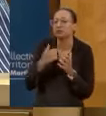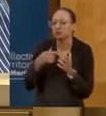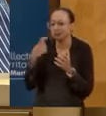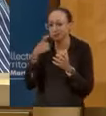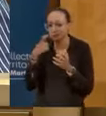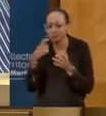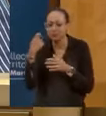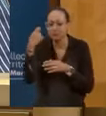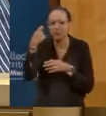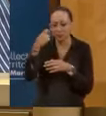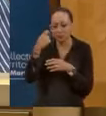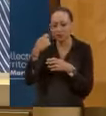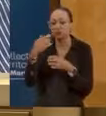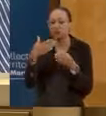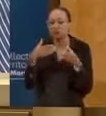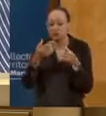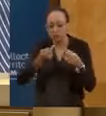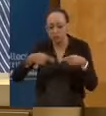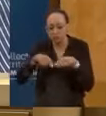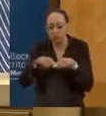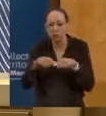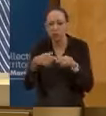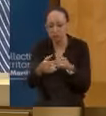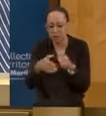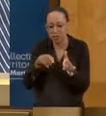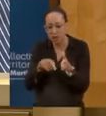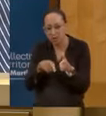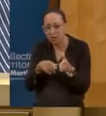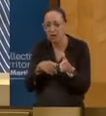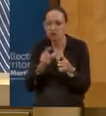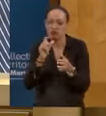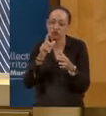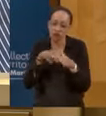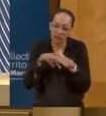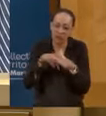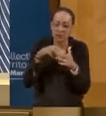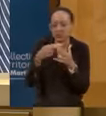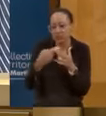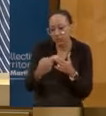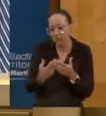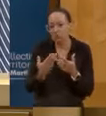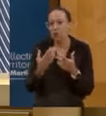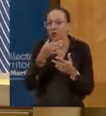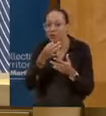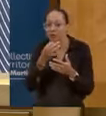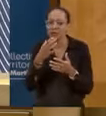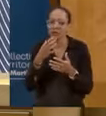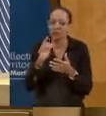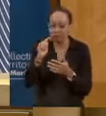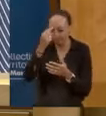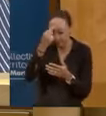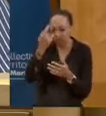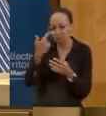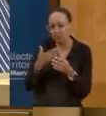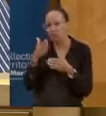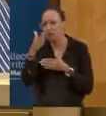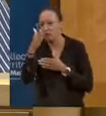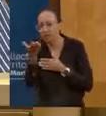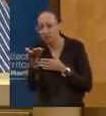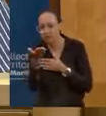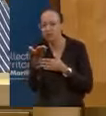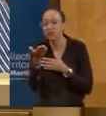la commission sectorielle a commencé déjà à un peu répondre à des questions en disant qu'elle va prendre en compte pour l'avenir